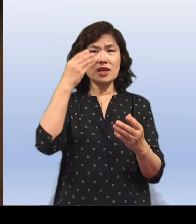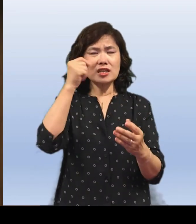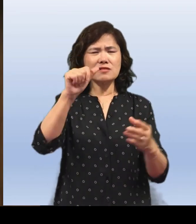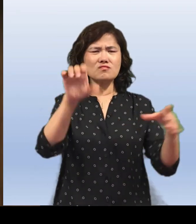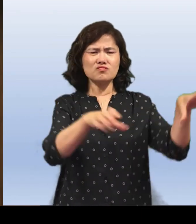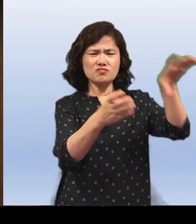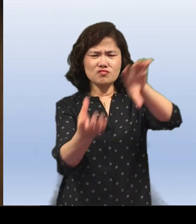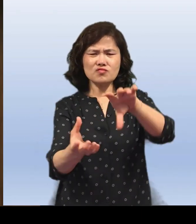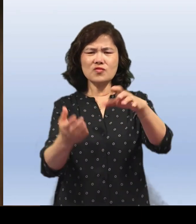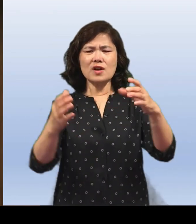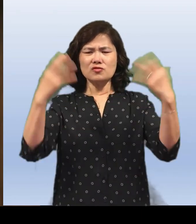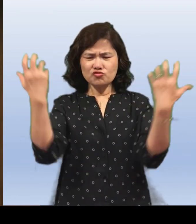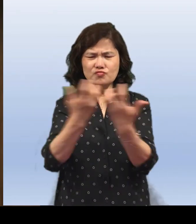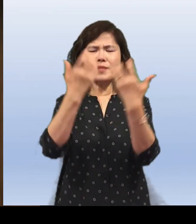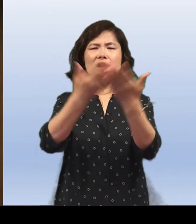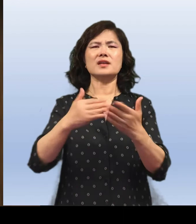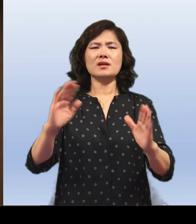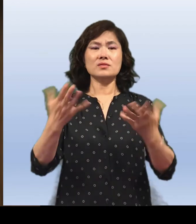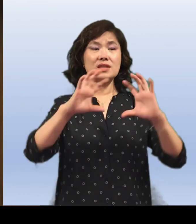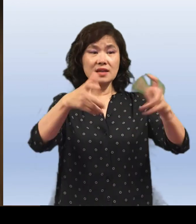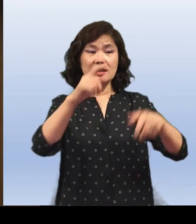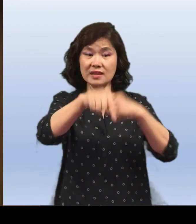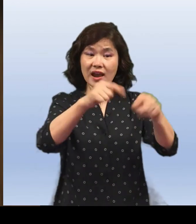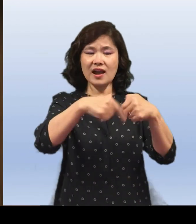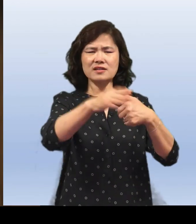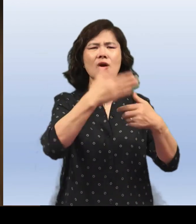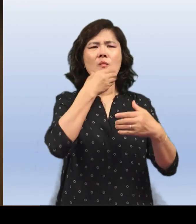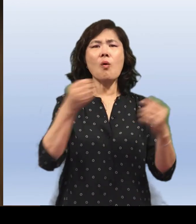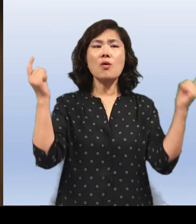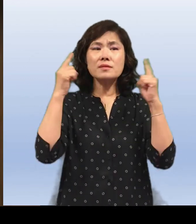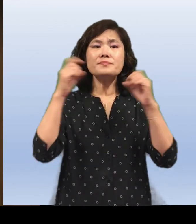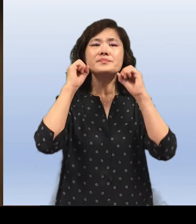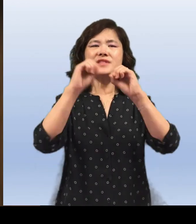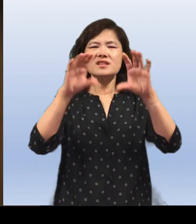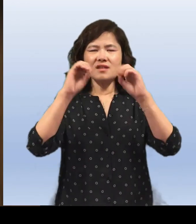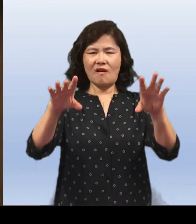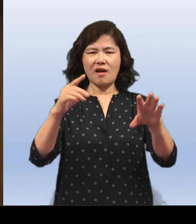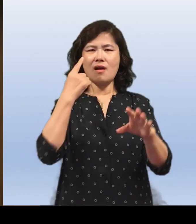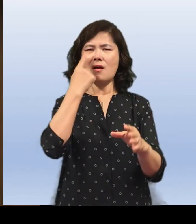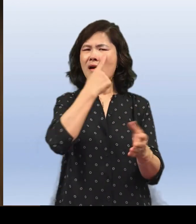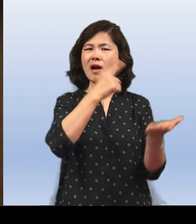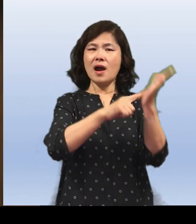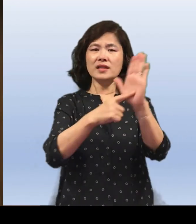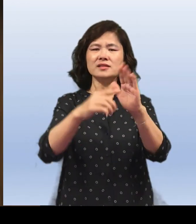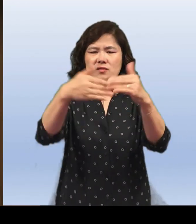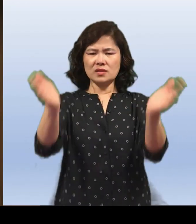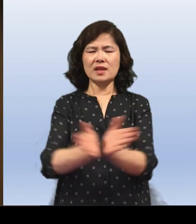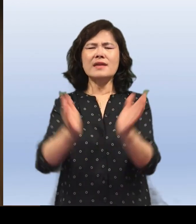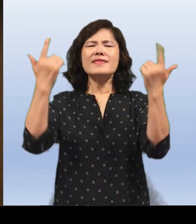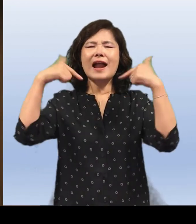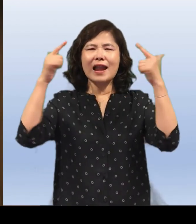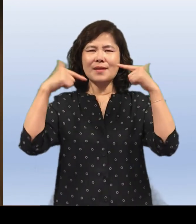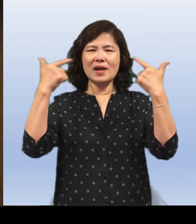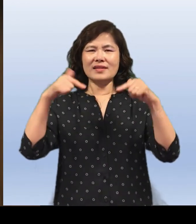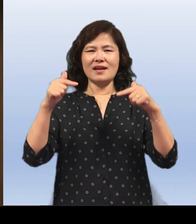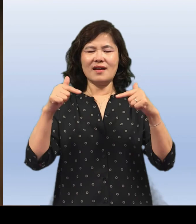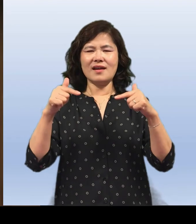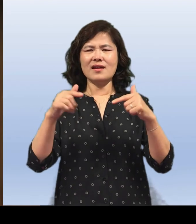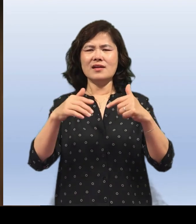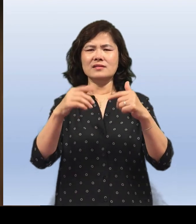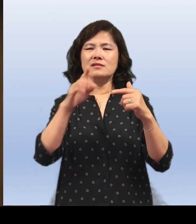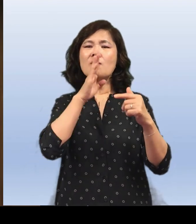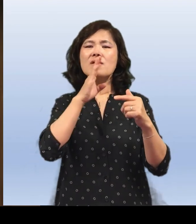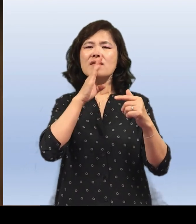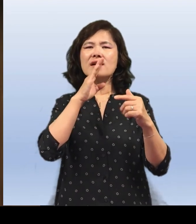부으심과 충만함을 받고 세상에 나가서 복음을 증거하는 공동체였고, 그들은 날마다